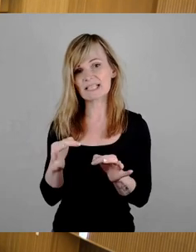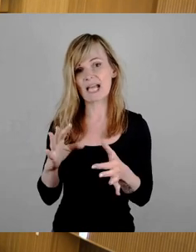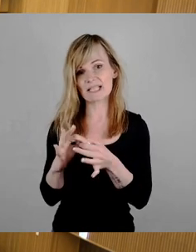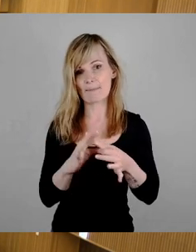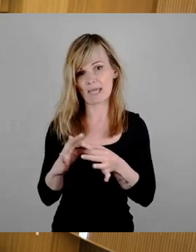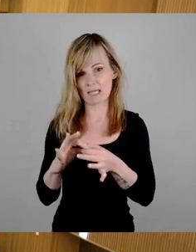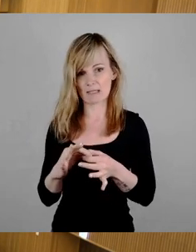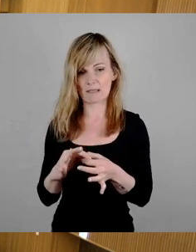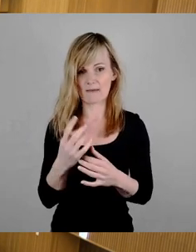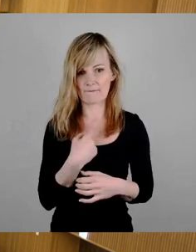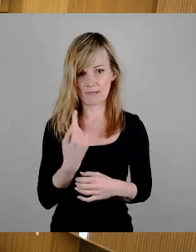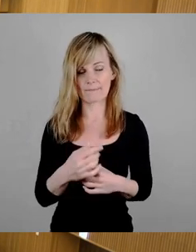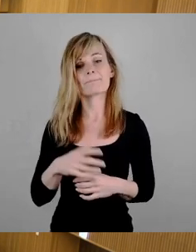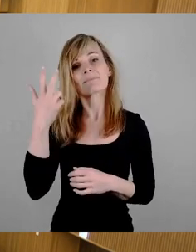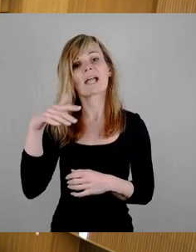Herr Schulze.